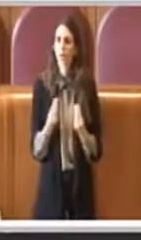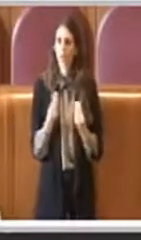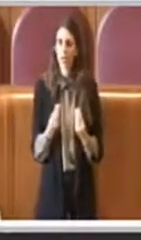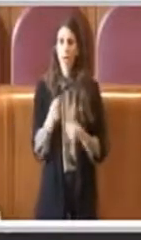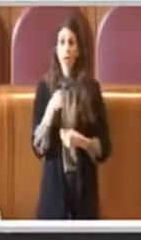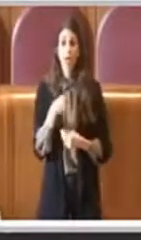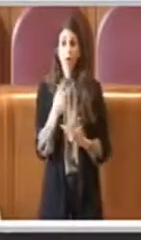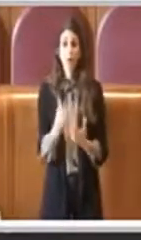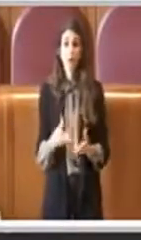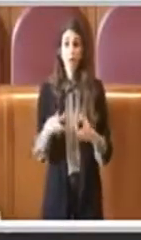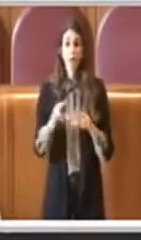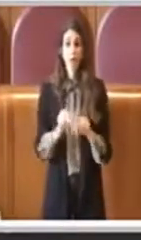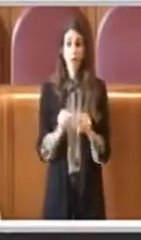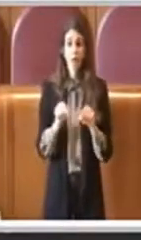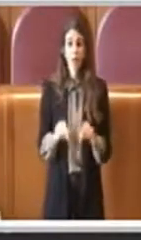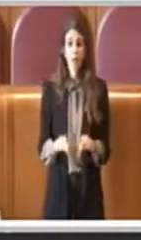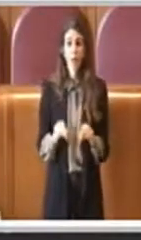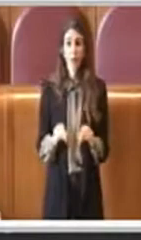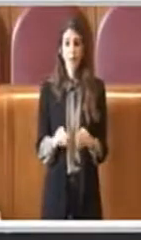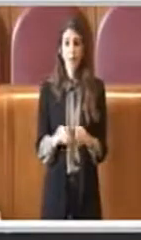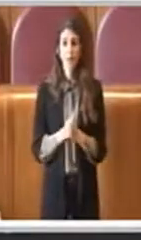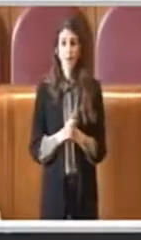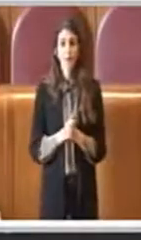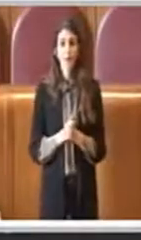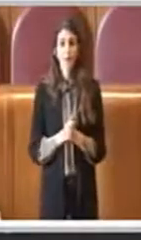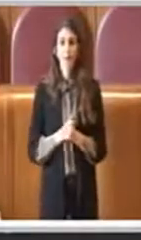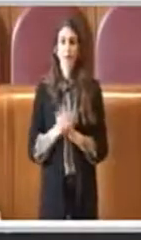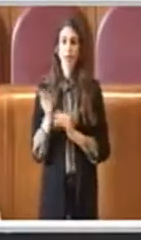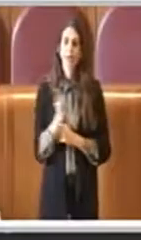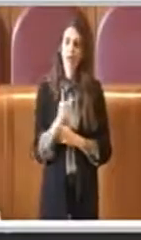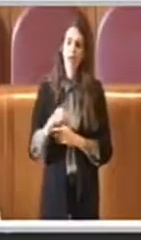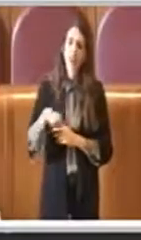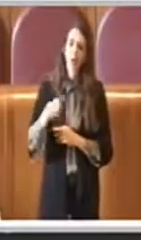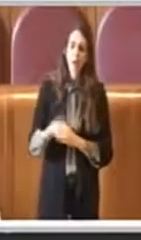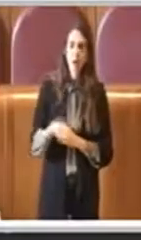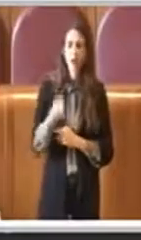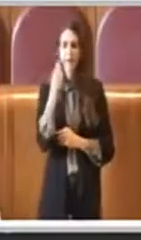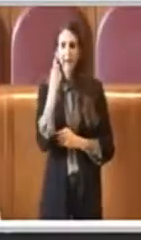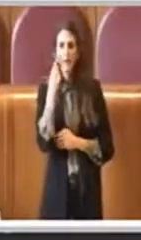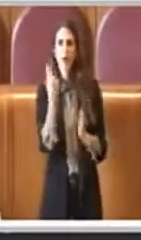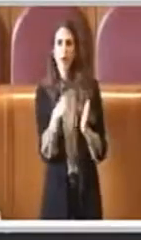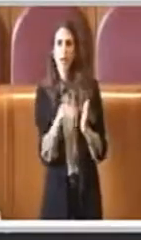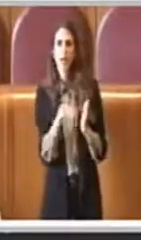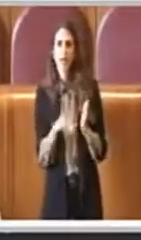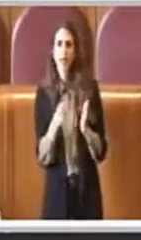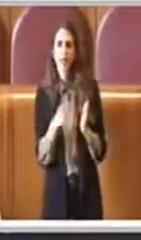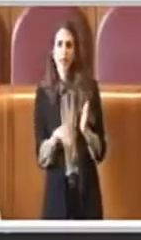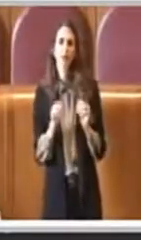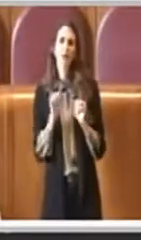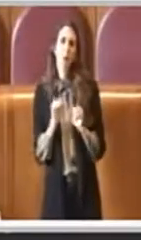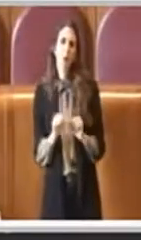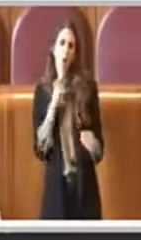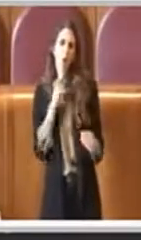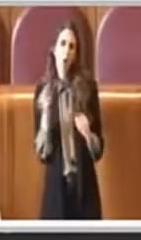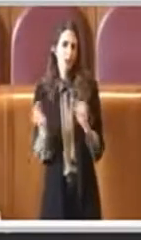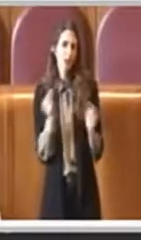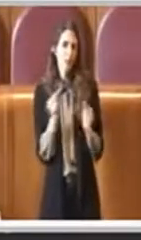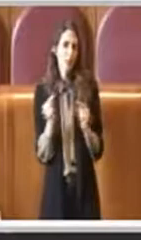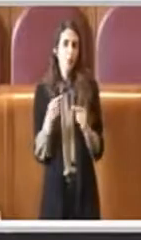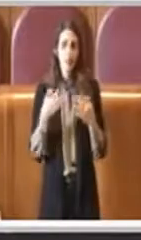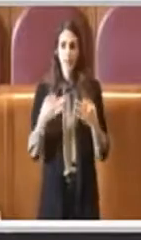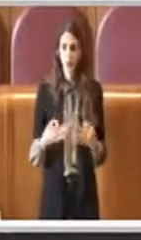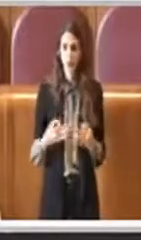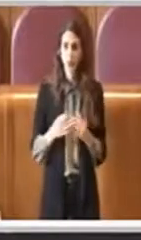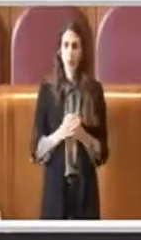ribadisco qui, anche se poi comunque passeremo agli emendamenti e magari ci sarà anche modo di discuterne, ci sono anche